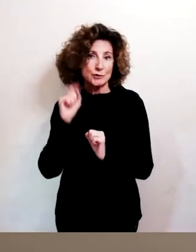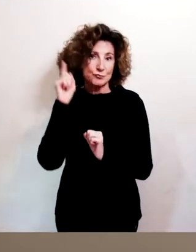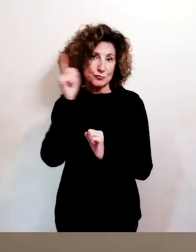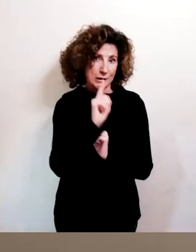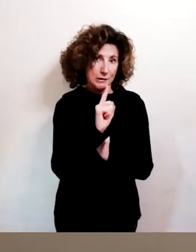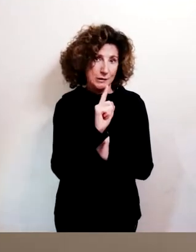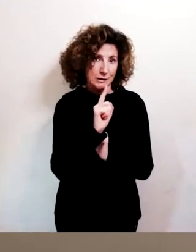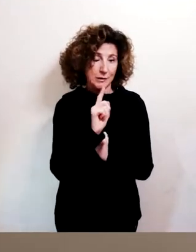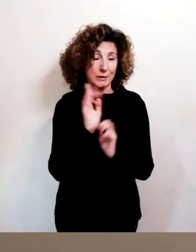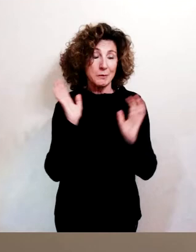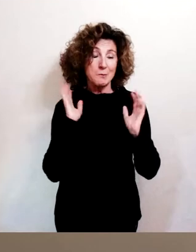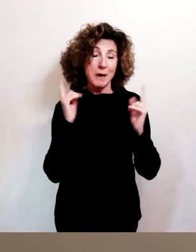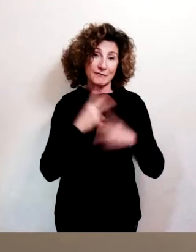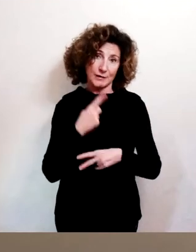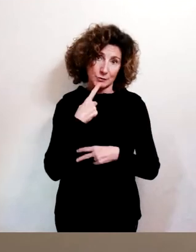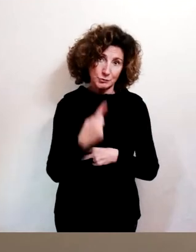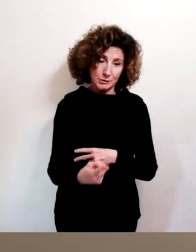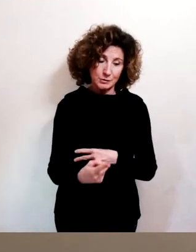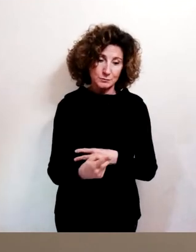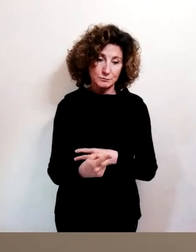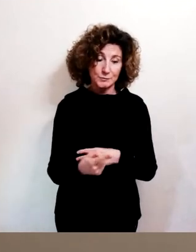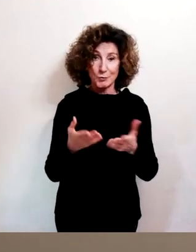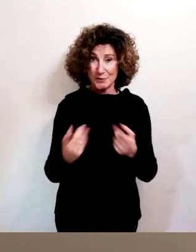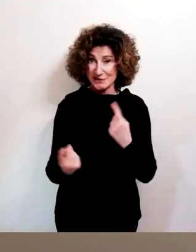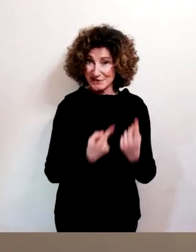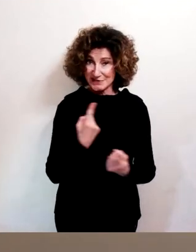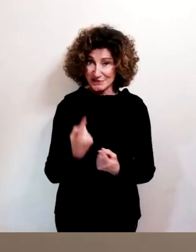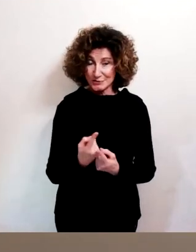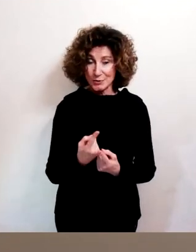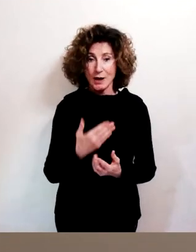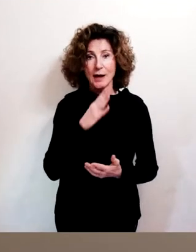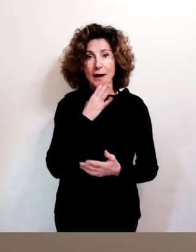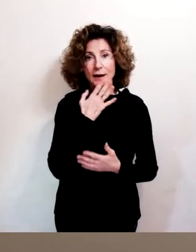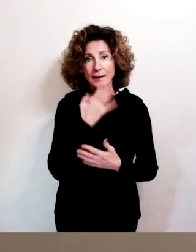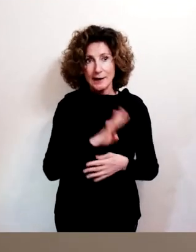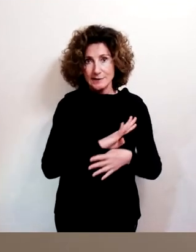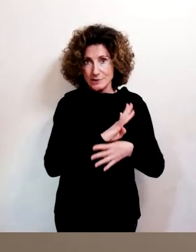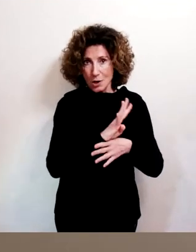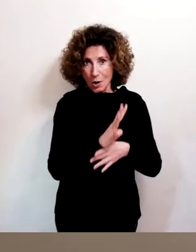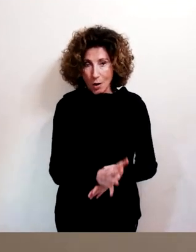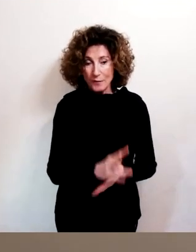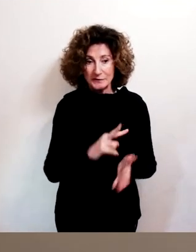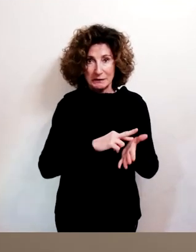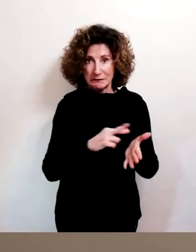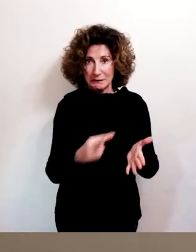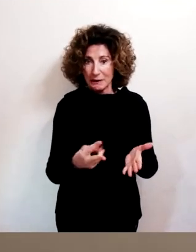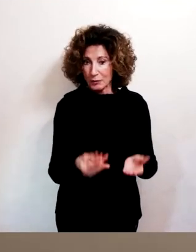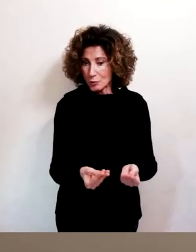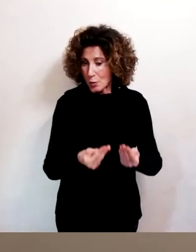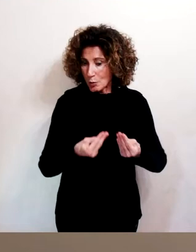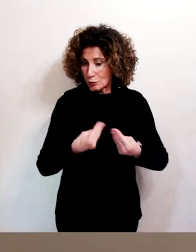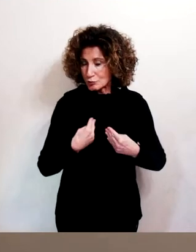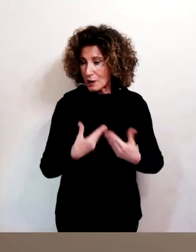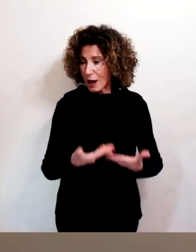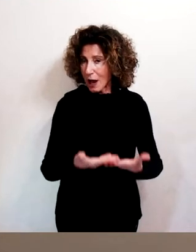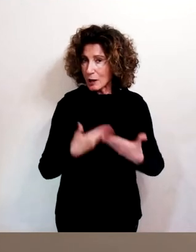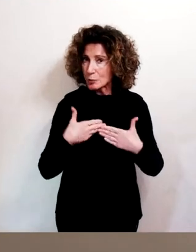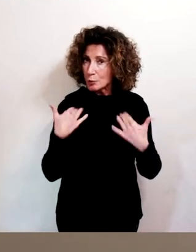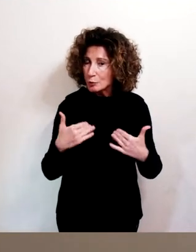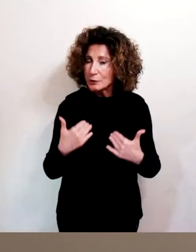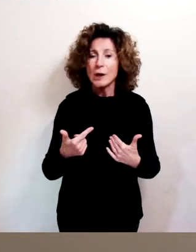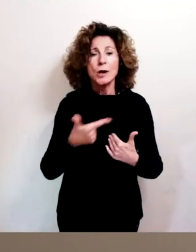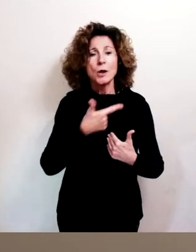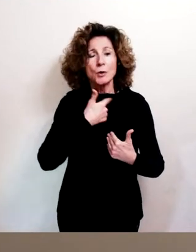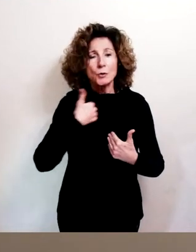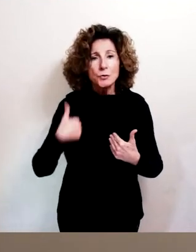devo dire in tutto questo le tecnologie messe in risalto dal copit ci hanno dato una grossissima mano noi ormai ci vediamo